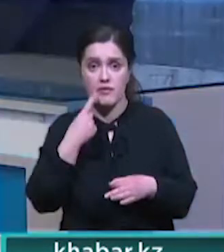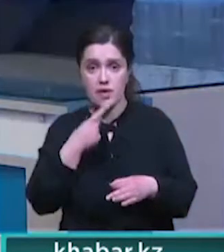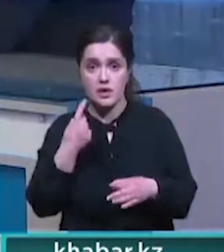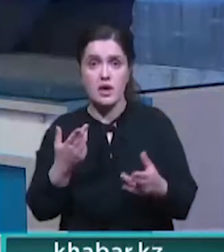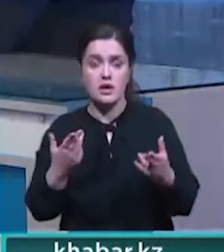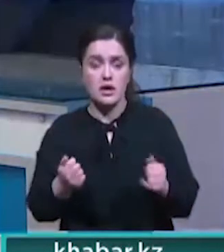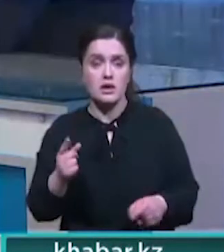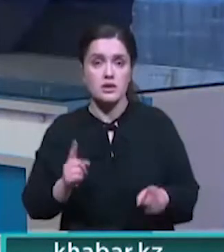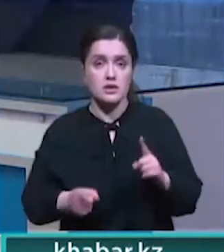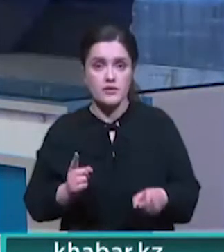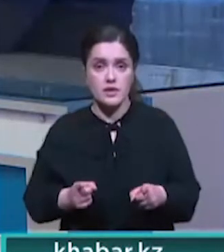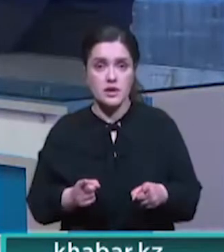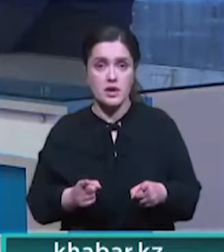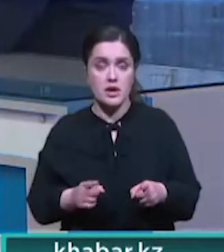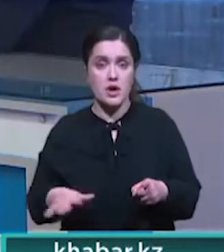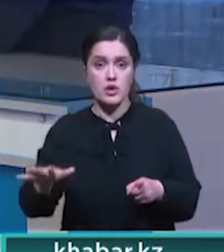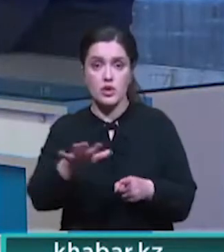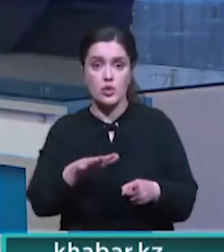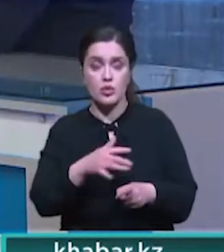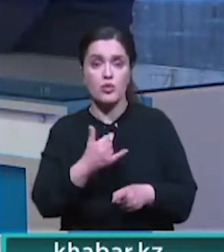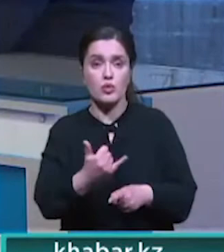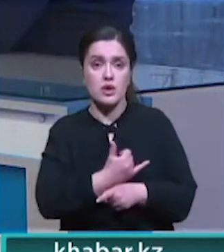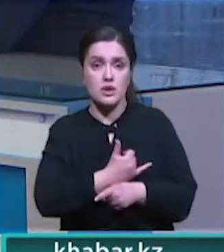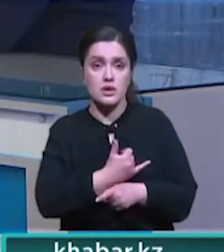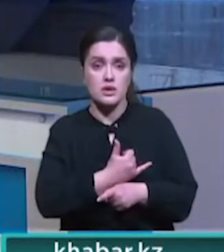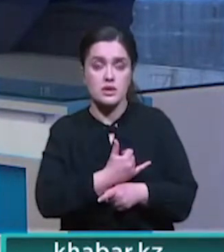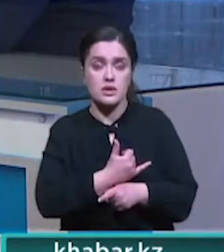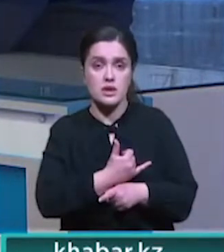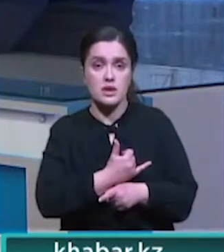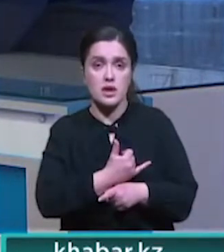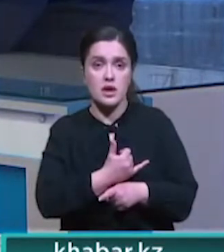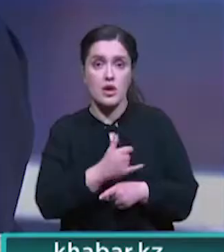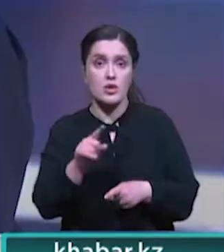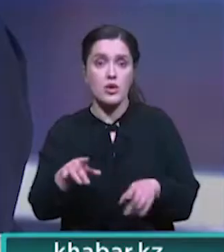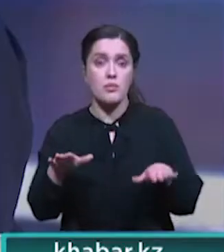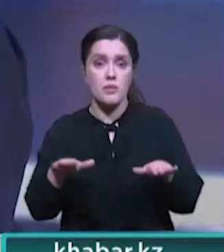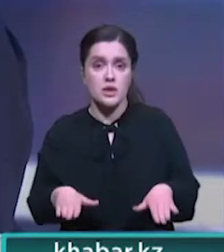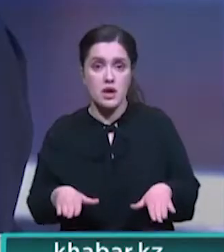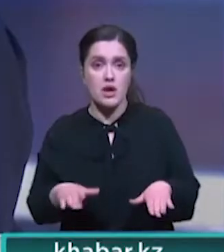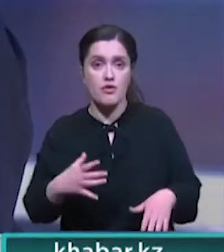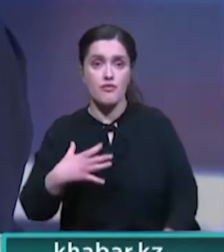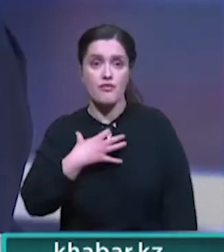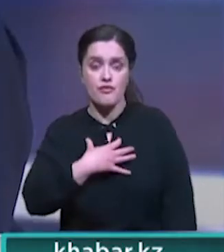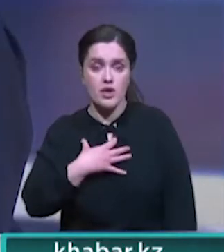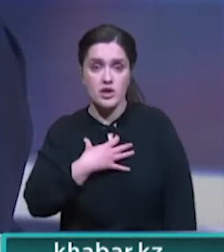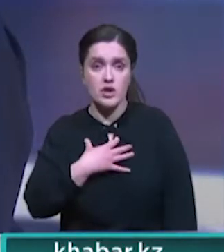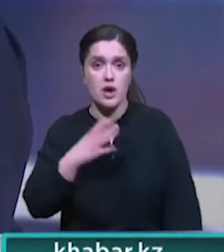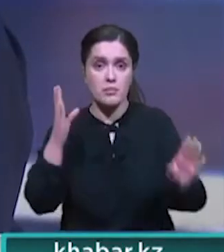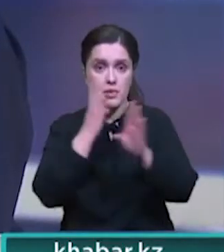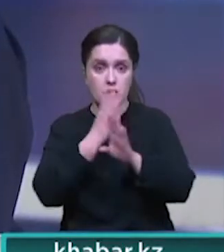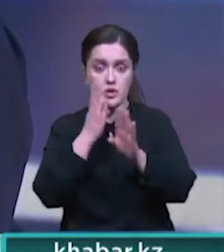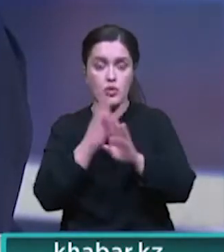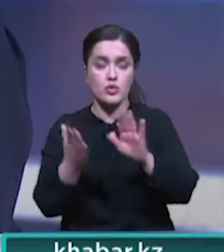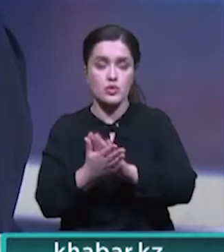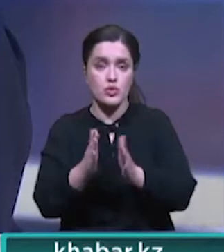действительно, регион у нас находится в той зоне, где немаловажную роль еще климатические условия